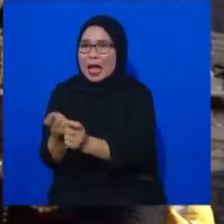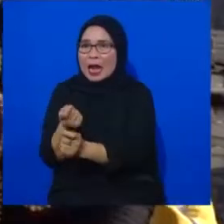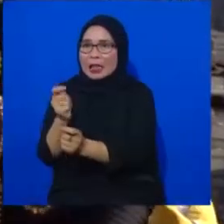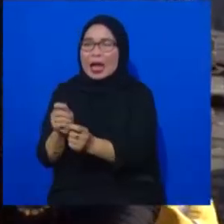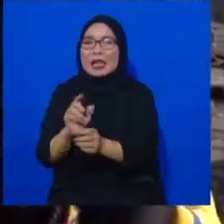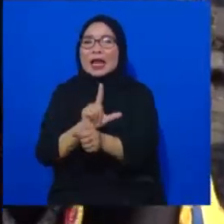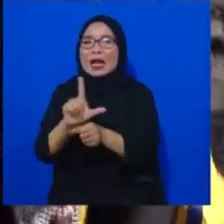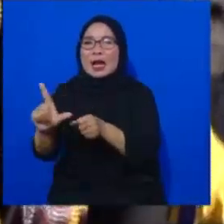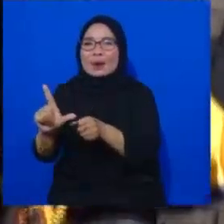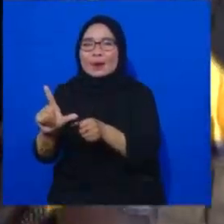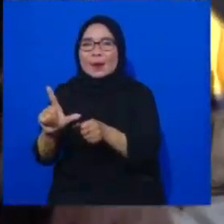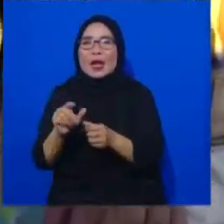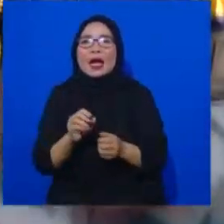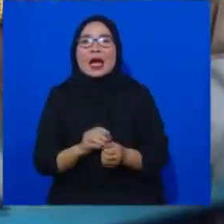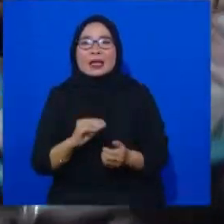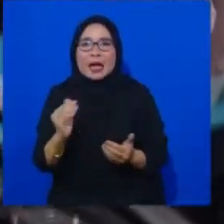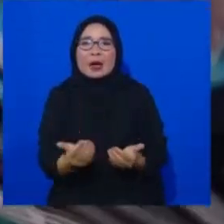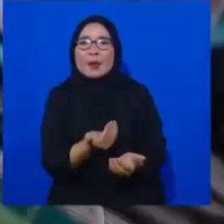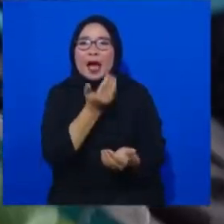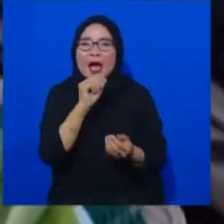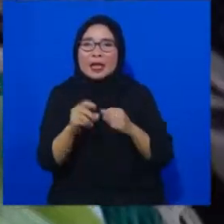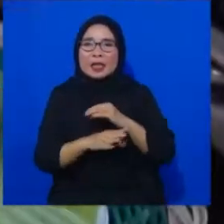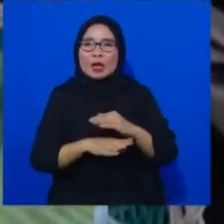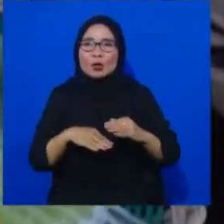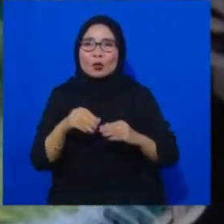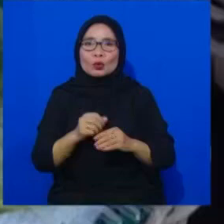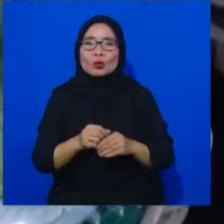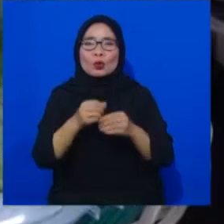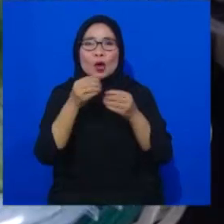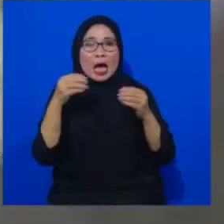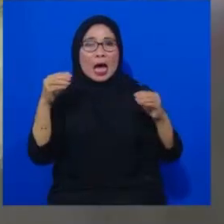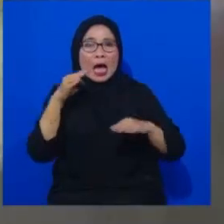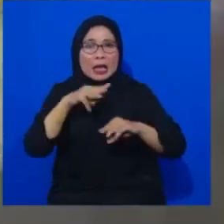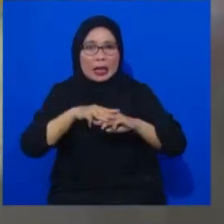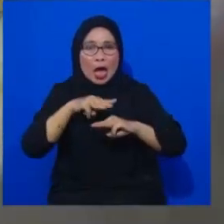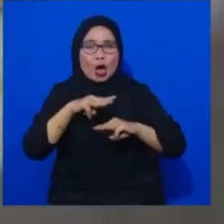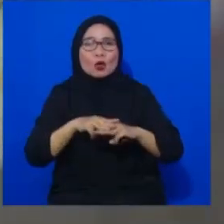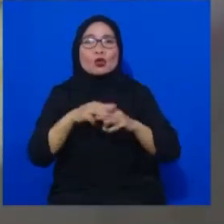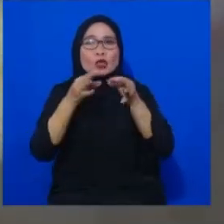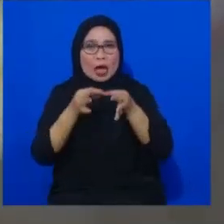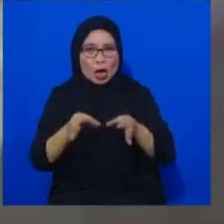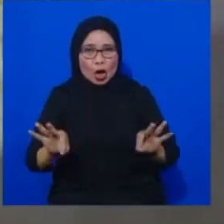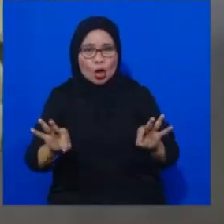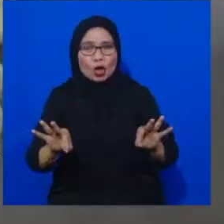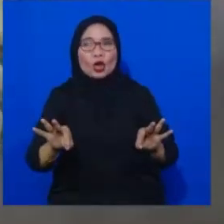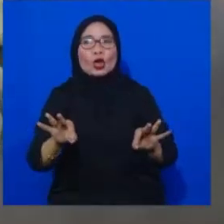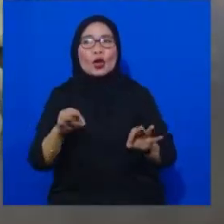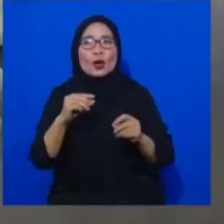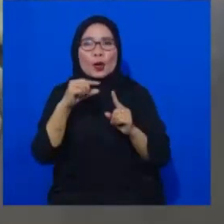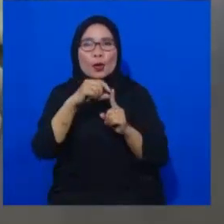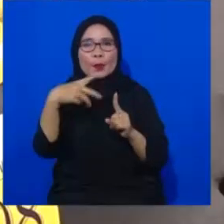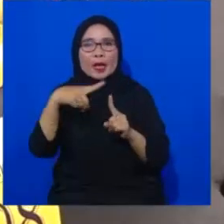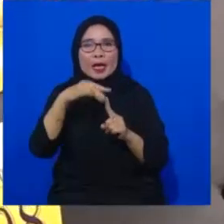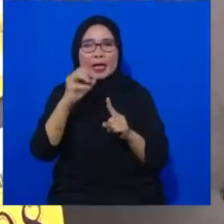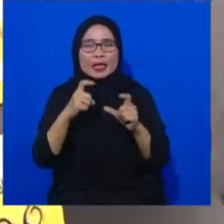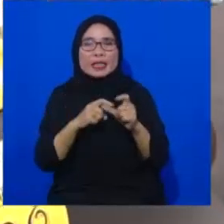bahan dasar pembuatan tahu tek. Ada tahu, telur, bumbu kacang, petis, dan cabai. Serunya lagi,